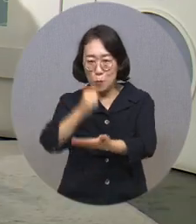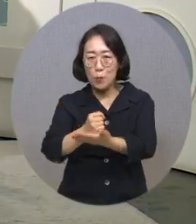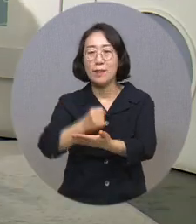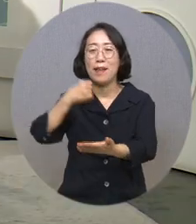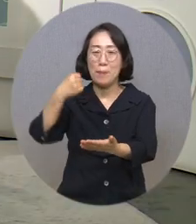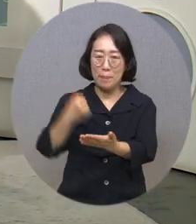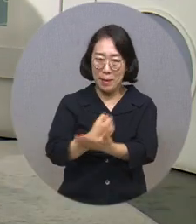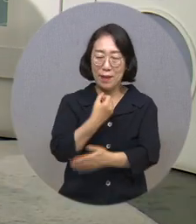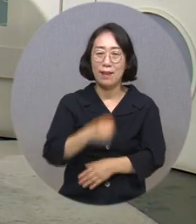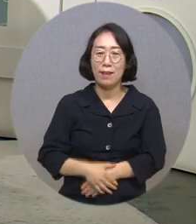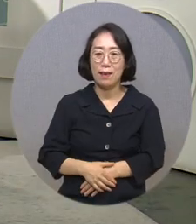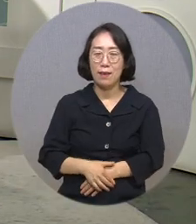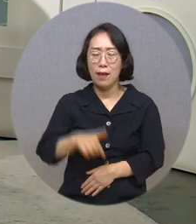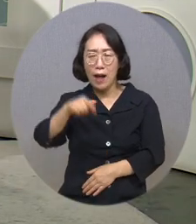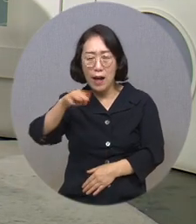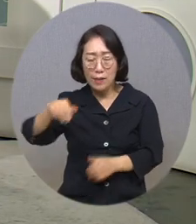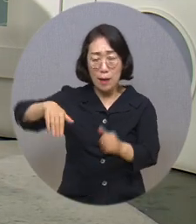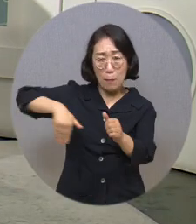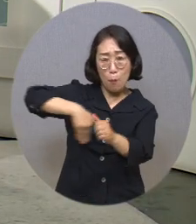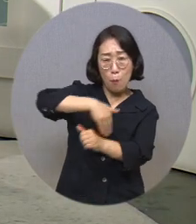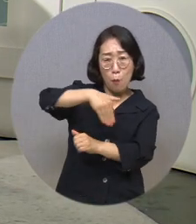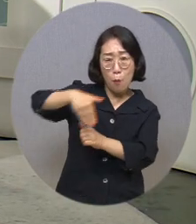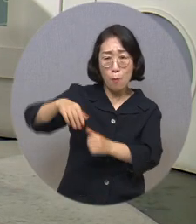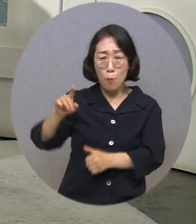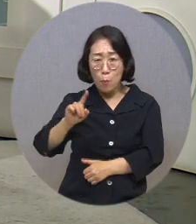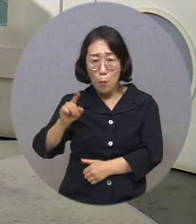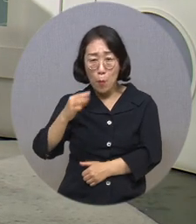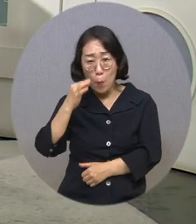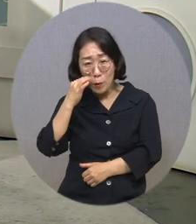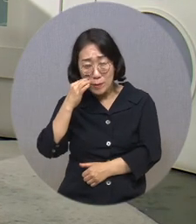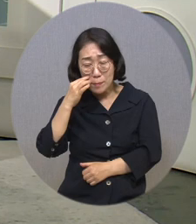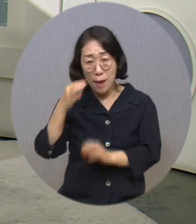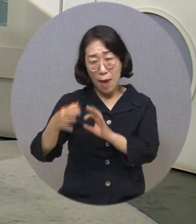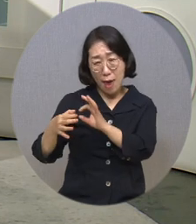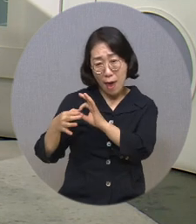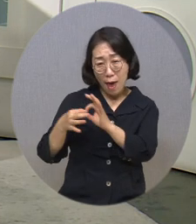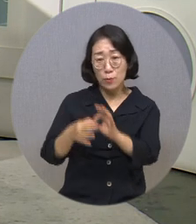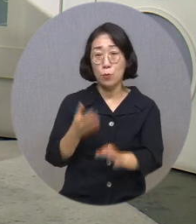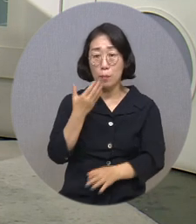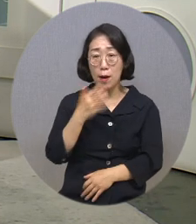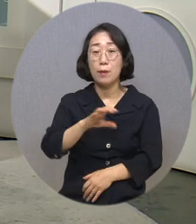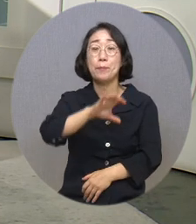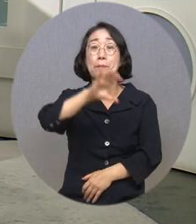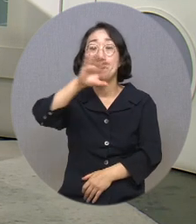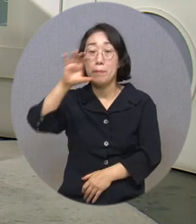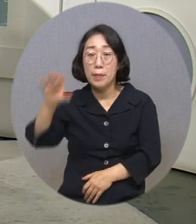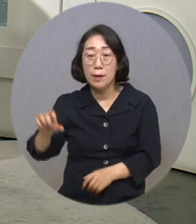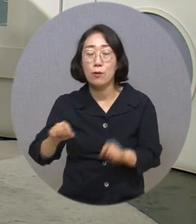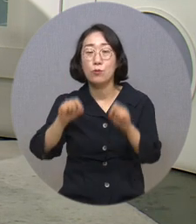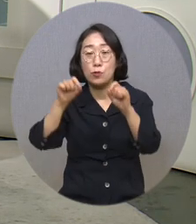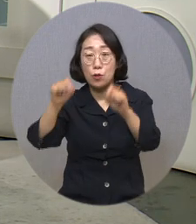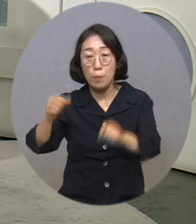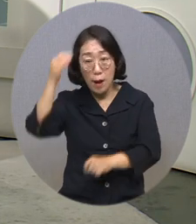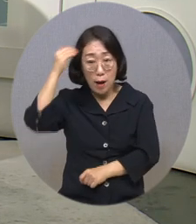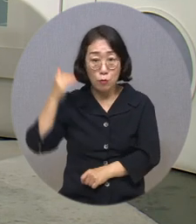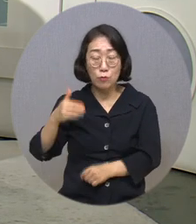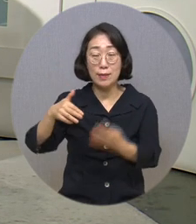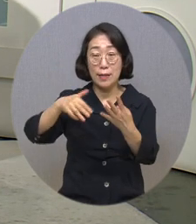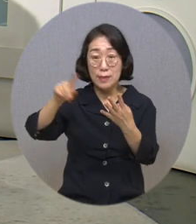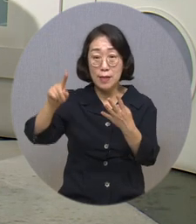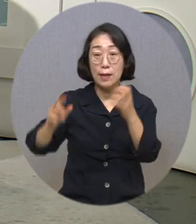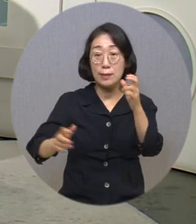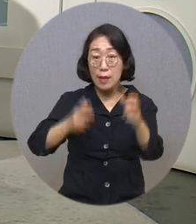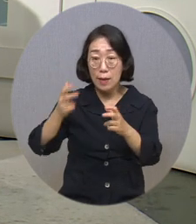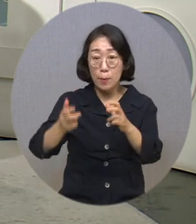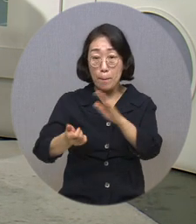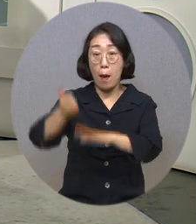어떻게 잠자리도 하고 그러듯이 한국의 그 4차 산업의 양념을 가지고 전략을 세워서 그 성공